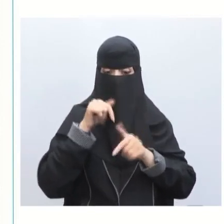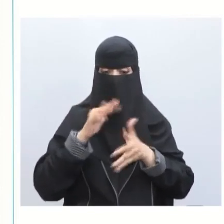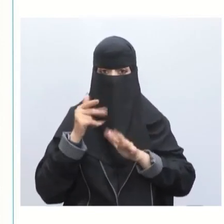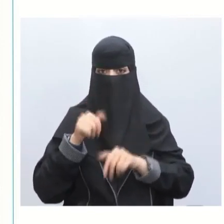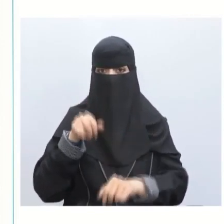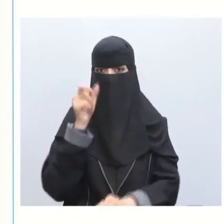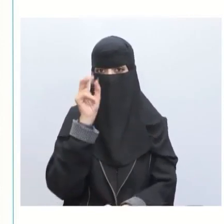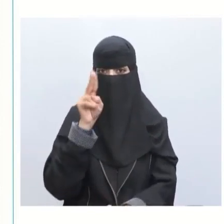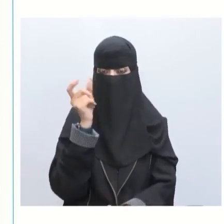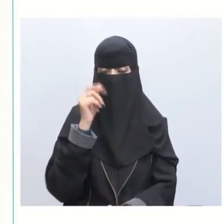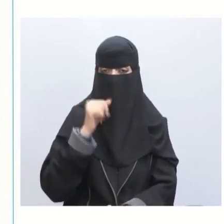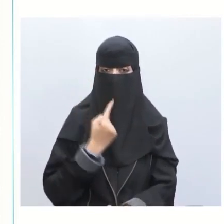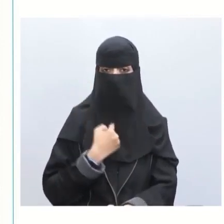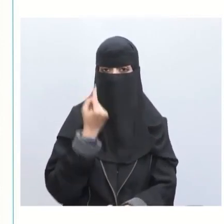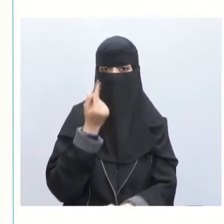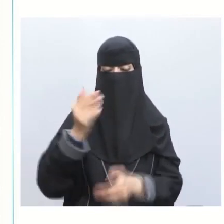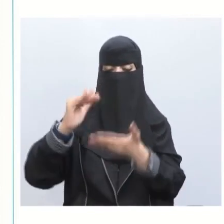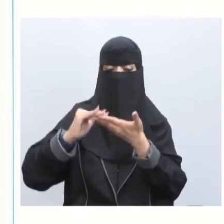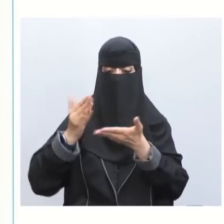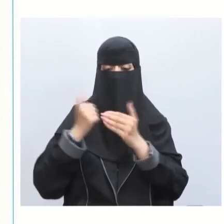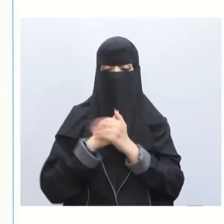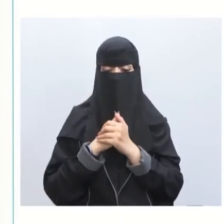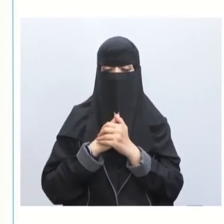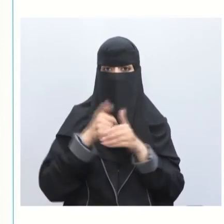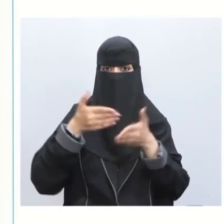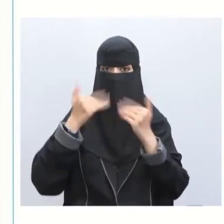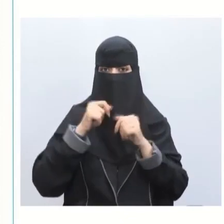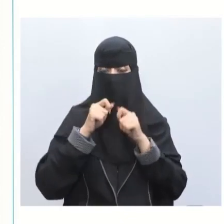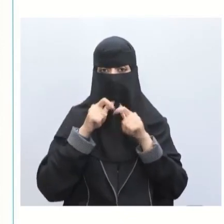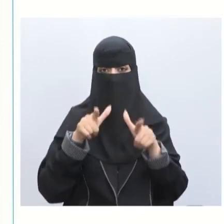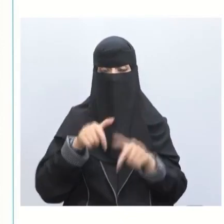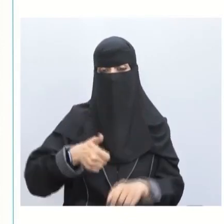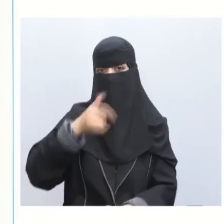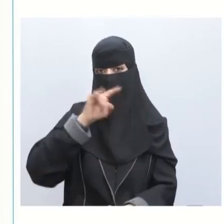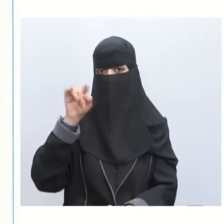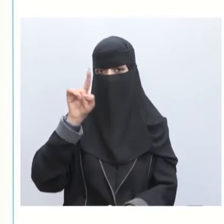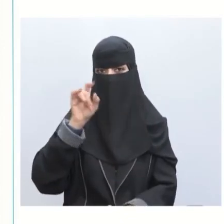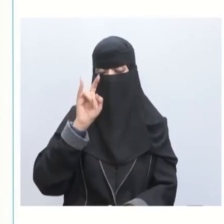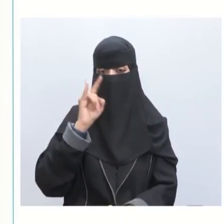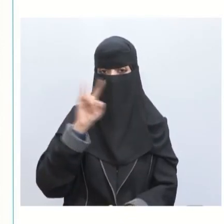تنمر وطلب المساعده طلب المساعده كذلك من